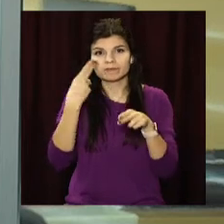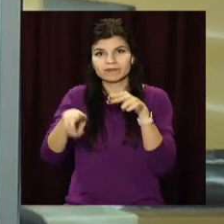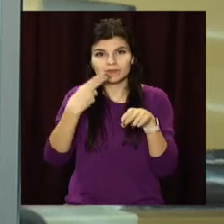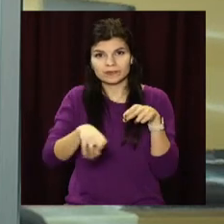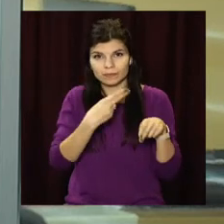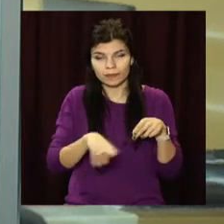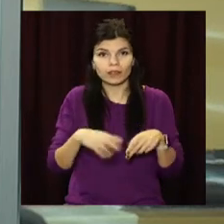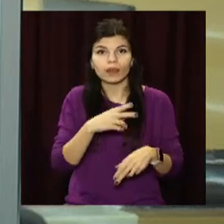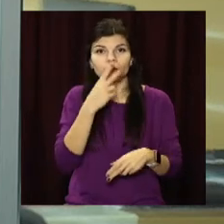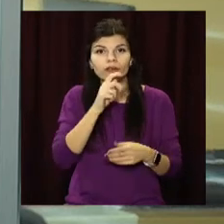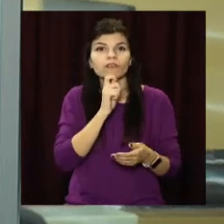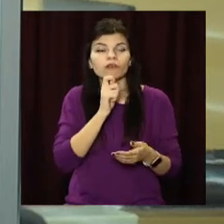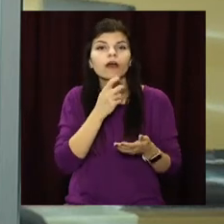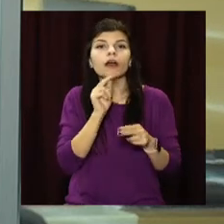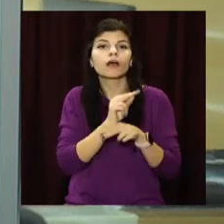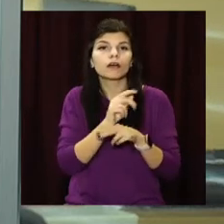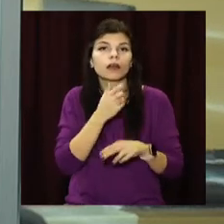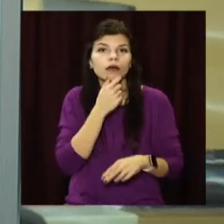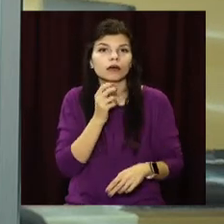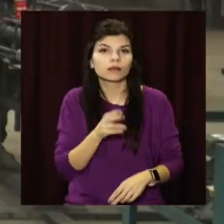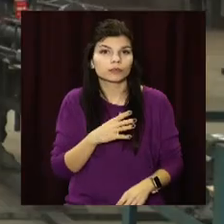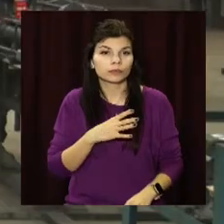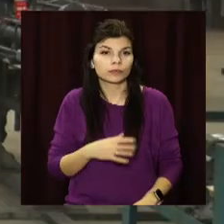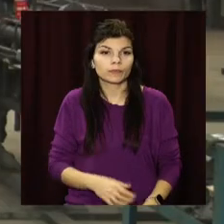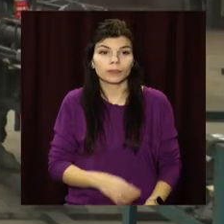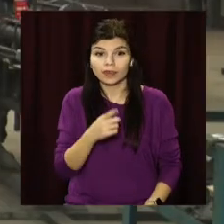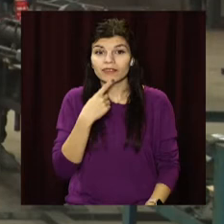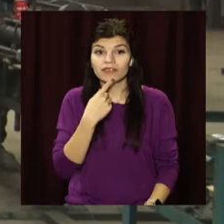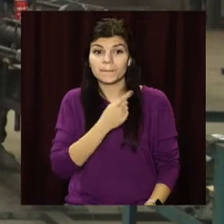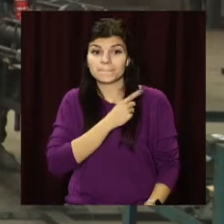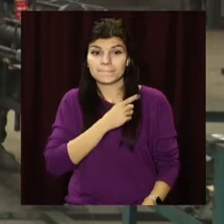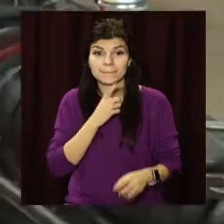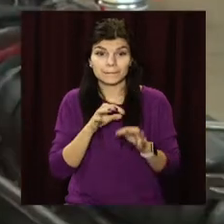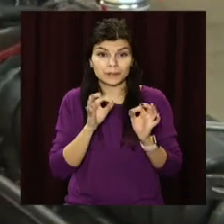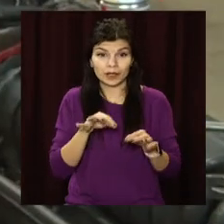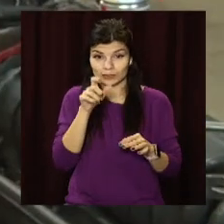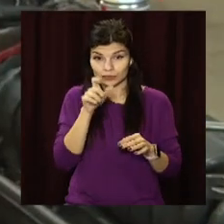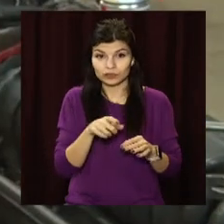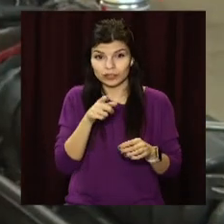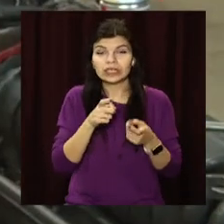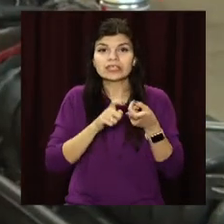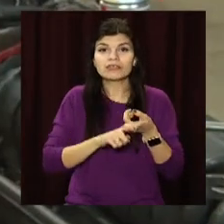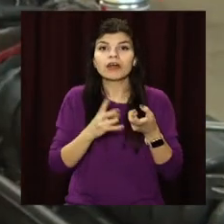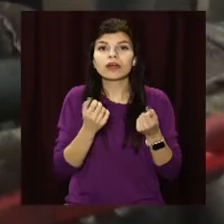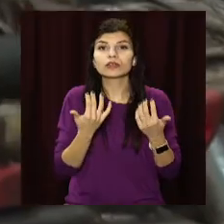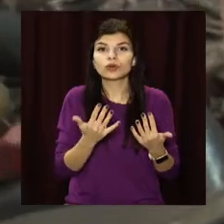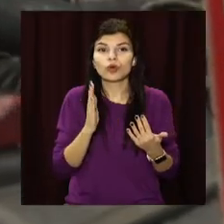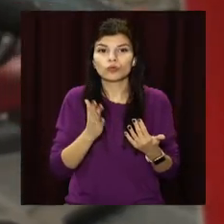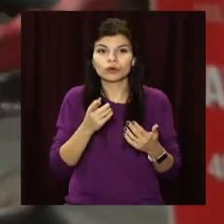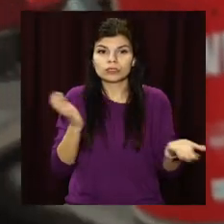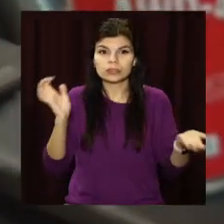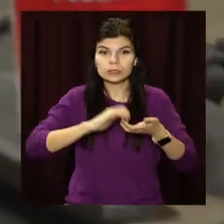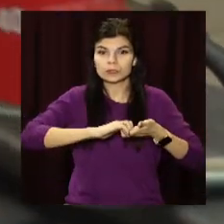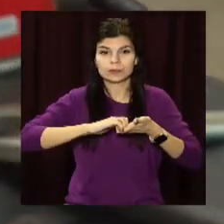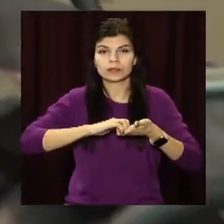очі бачили і журналісти відкритого. Від майстерності Леоніда Котенко залежить, наскільки надійно будуть щеплені між